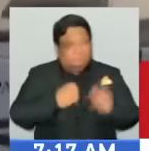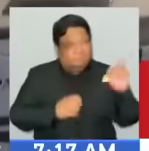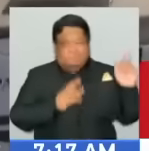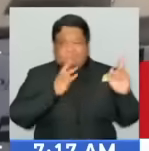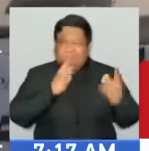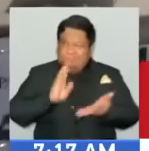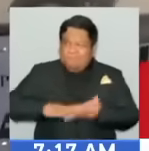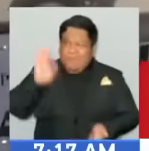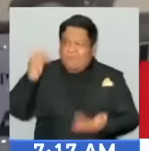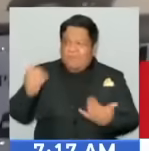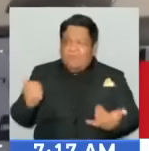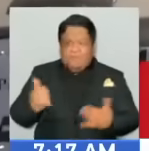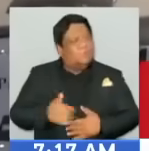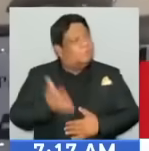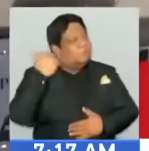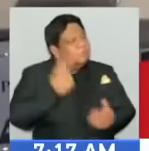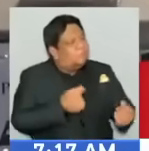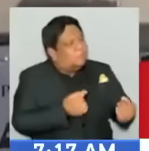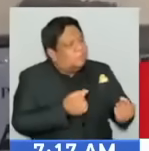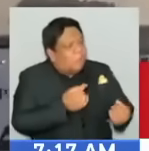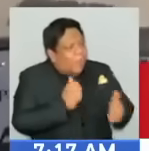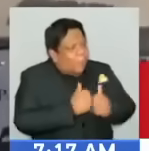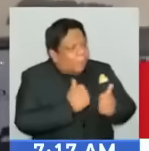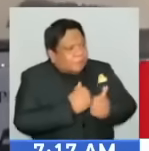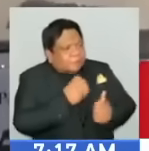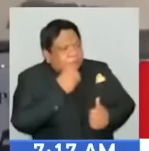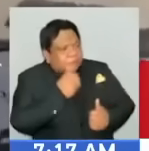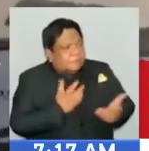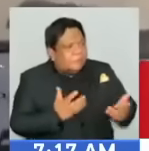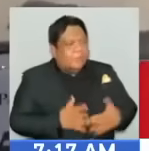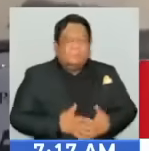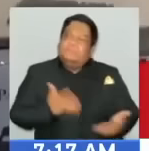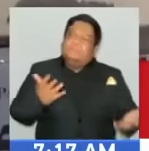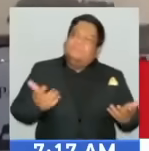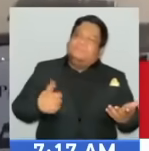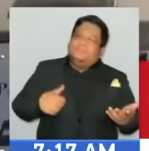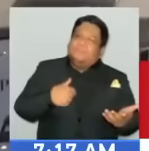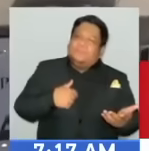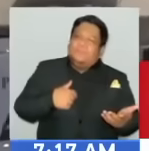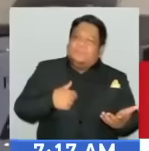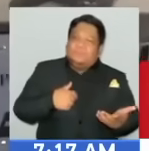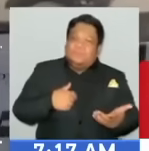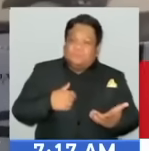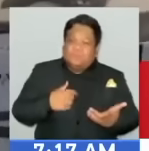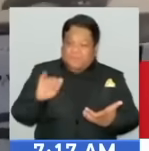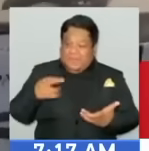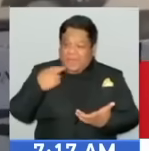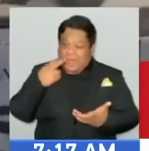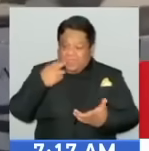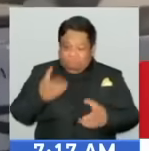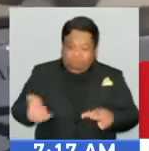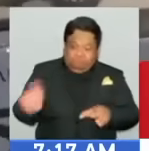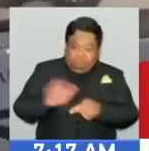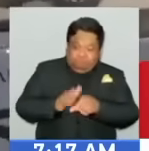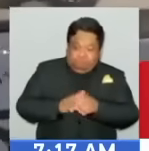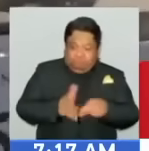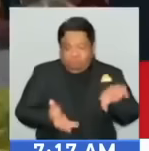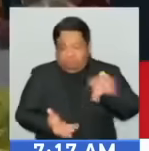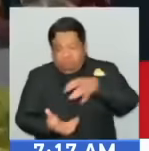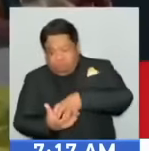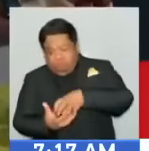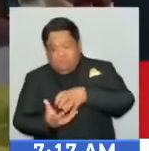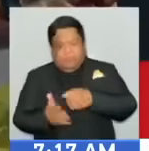nyo? Hindi na lang po namin masyadong sinisiksik yung pagtakal para po makalis